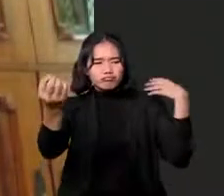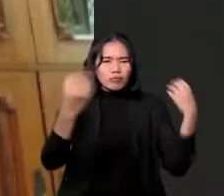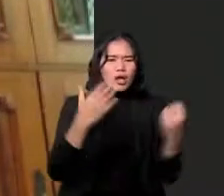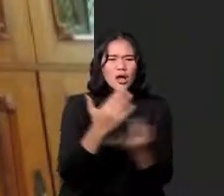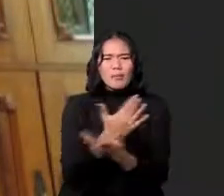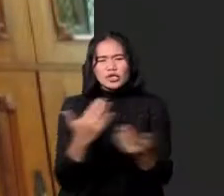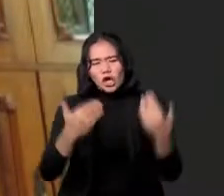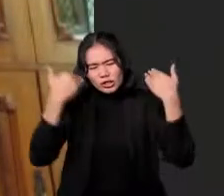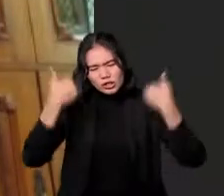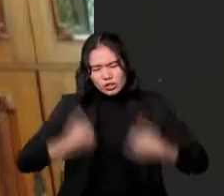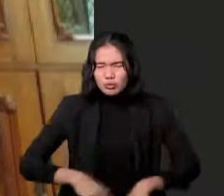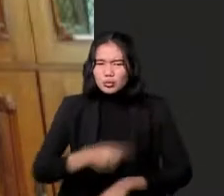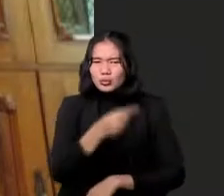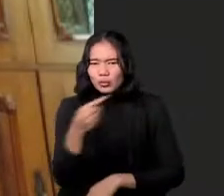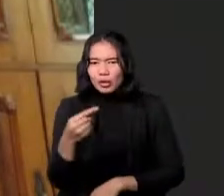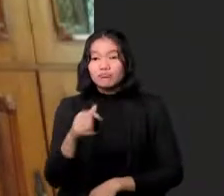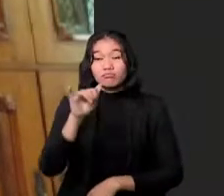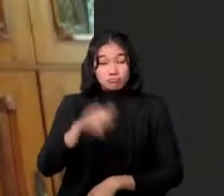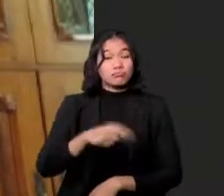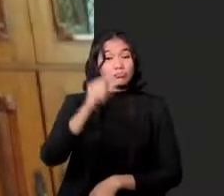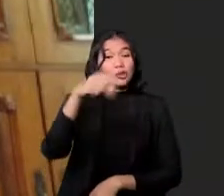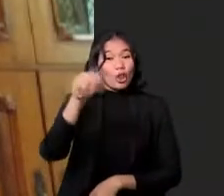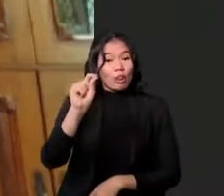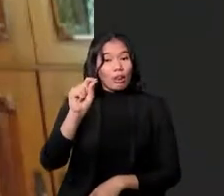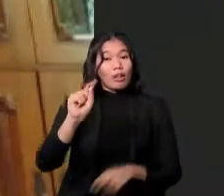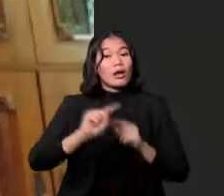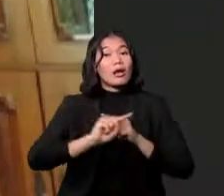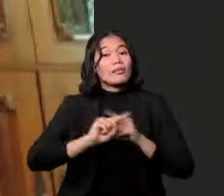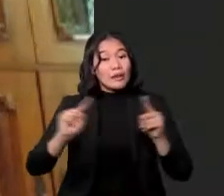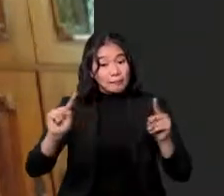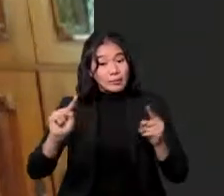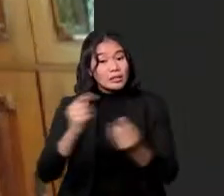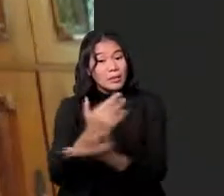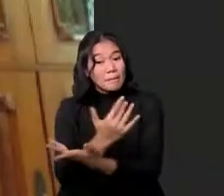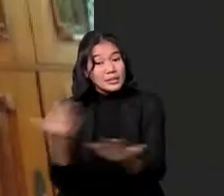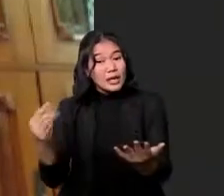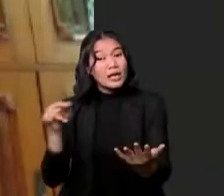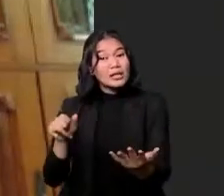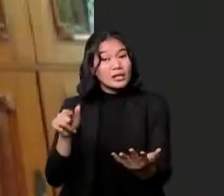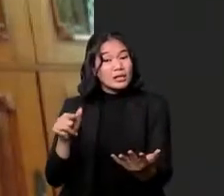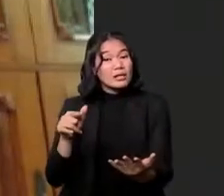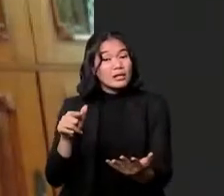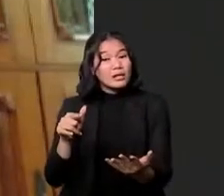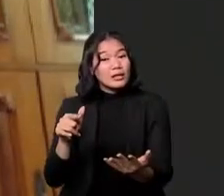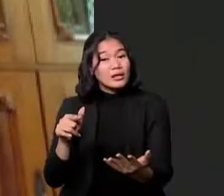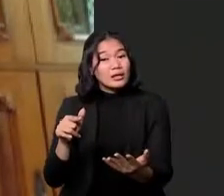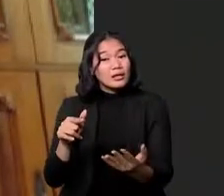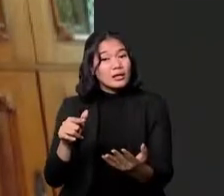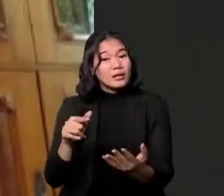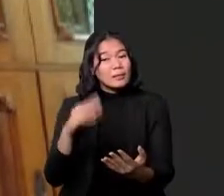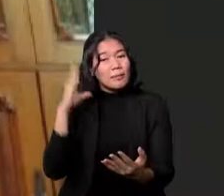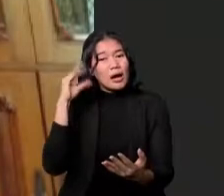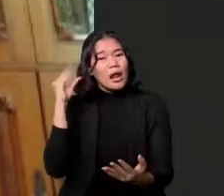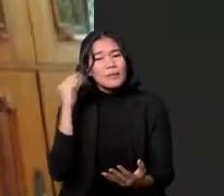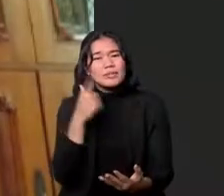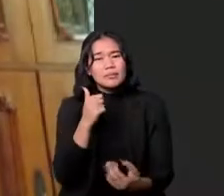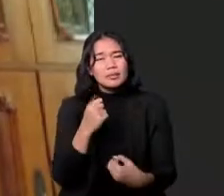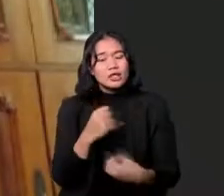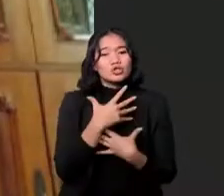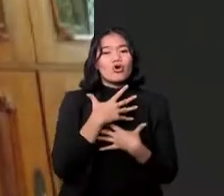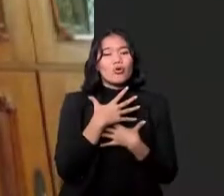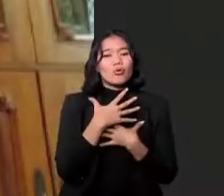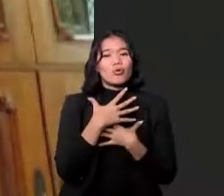kita kurang disiplin. Itu ada benarnya. Tapi masyarakat kita sendiri mengalami suatu shock,